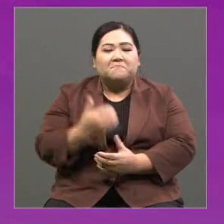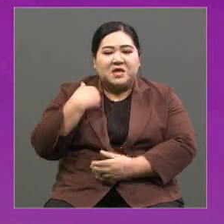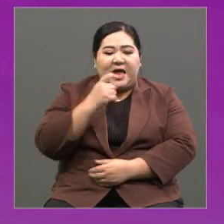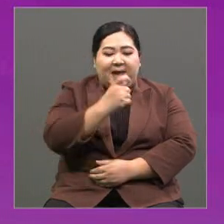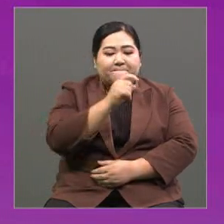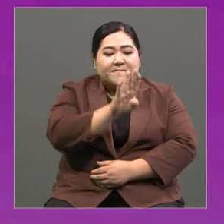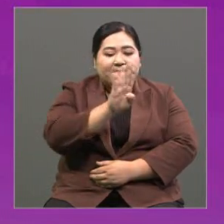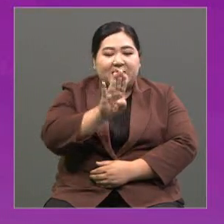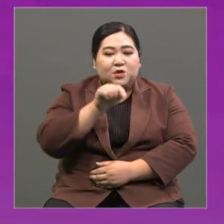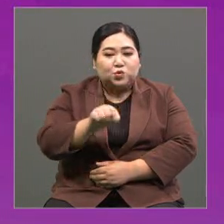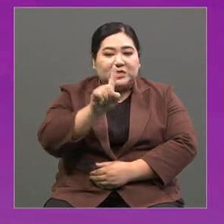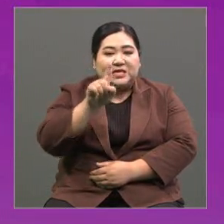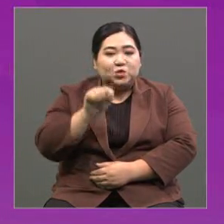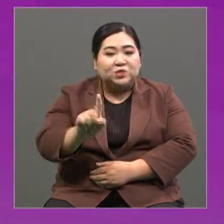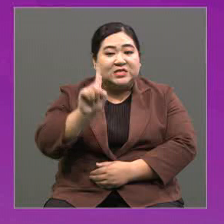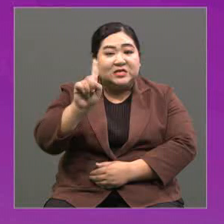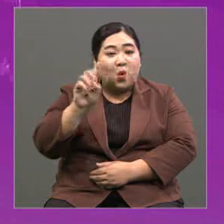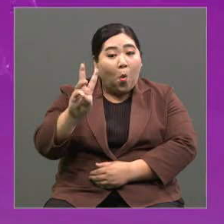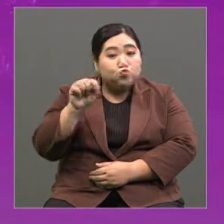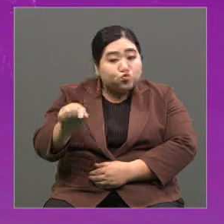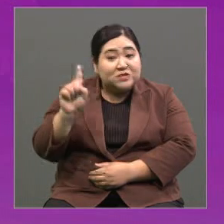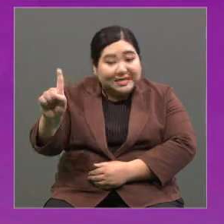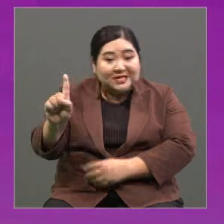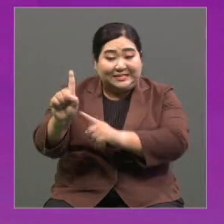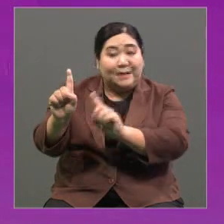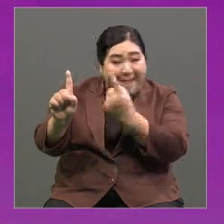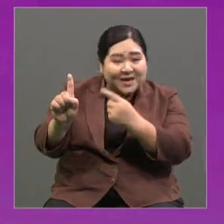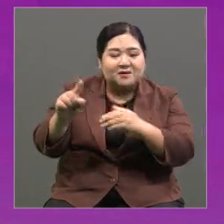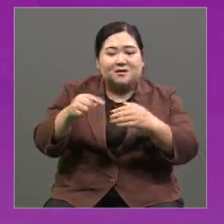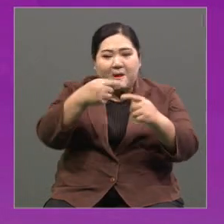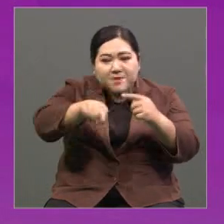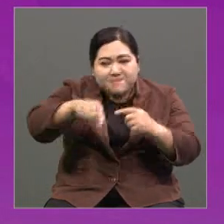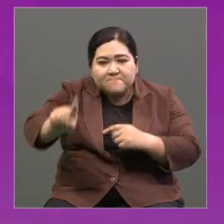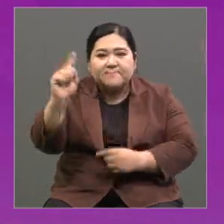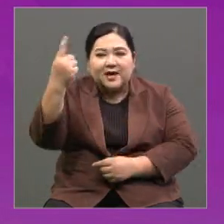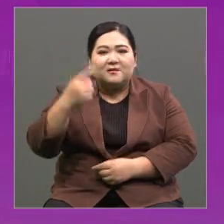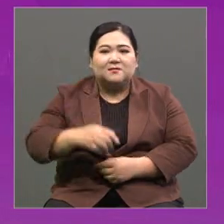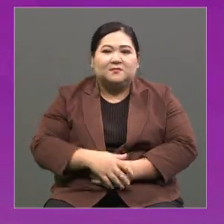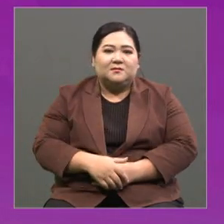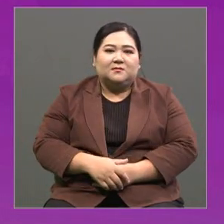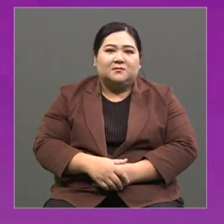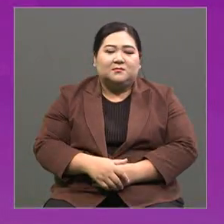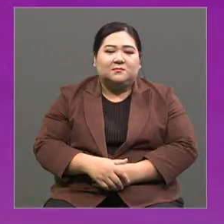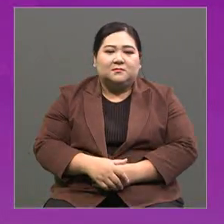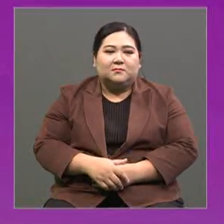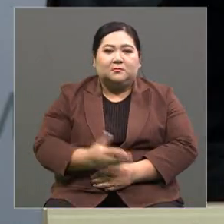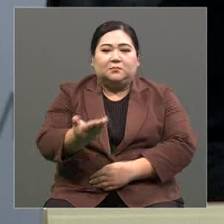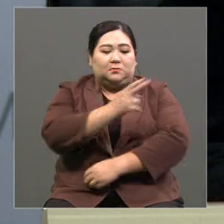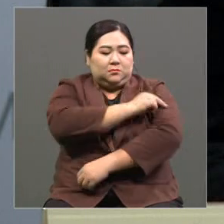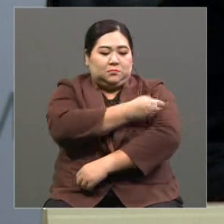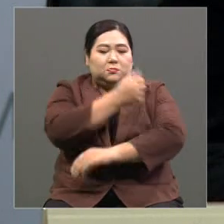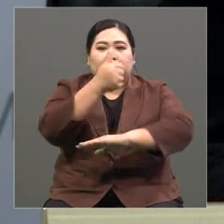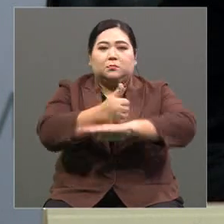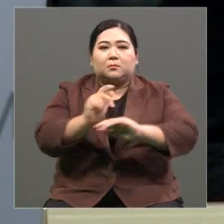อันเนี้ยถือว่าเป็นสายพันธุ์ย่อยของxbd.1.16ครับโดยเรื่องนี้คุณหมอศุภกิจศิริลักษณ์อธิบดี